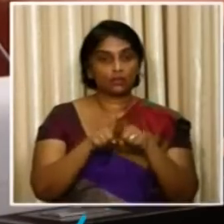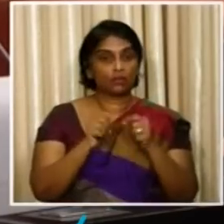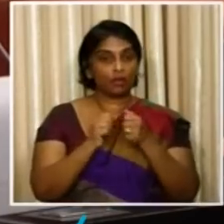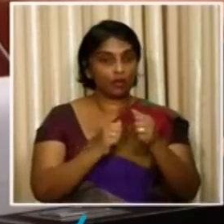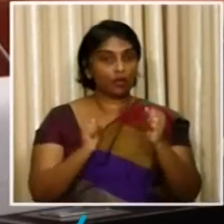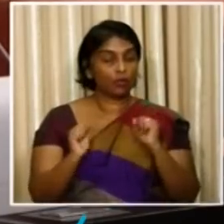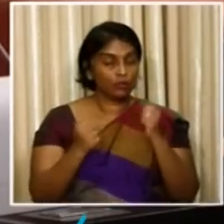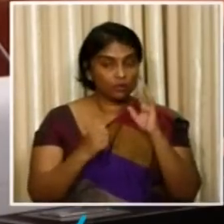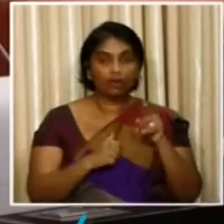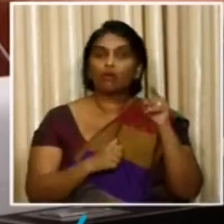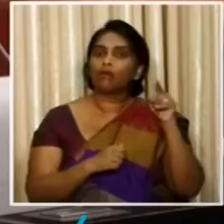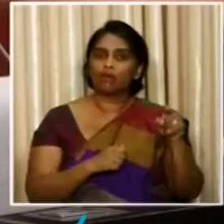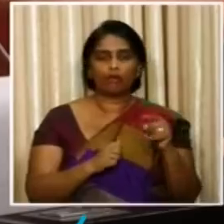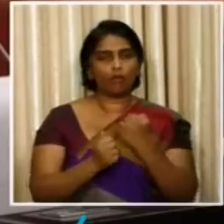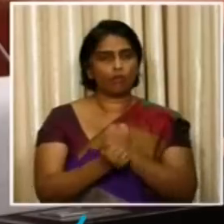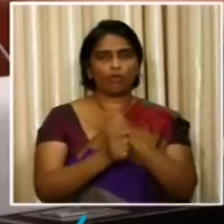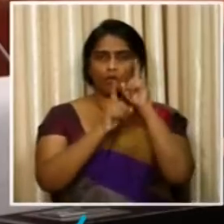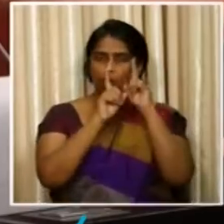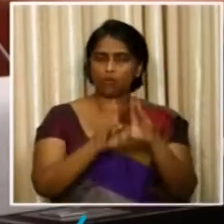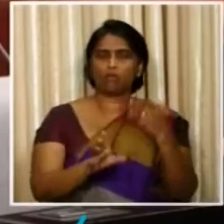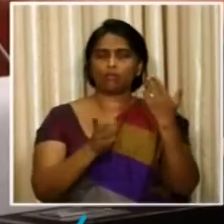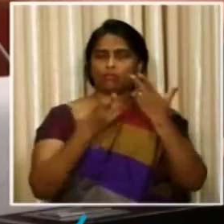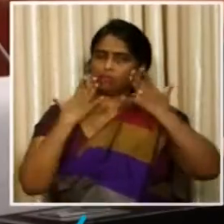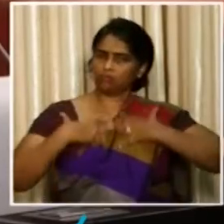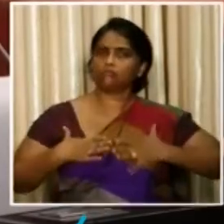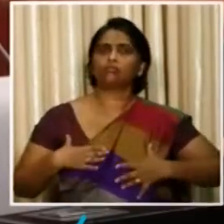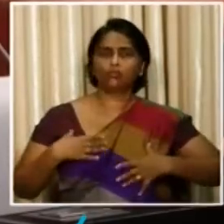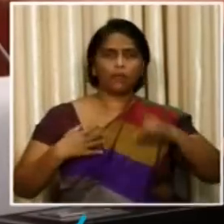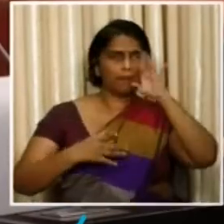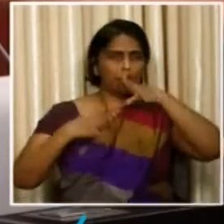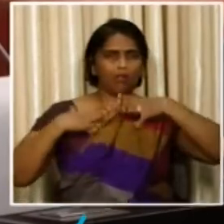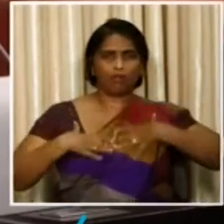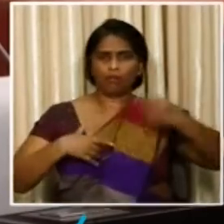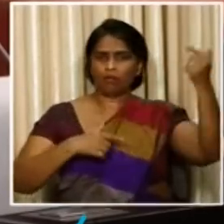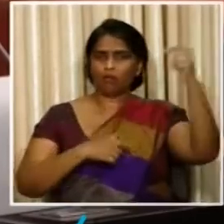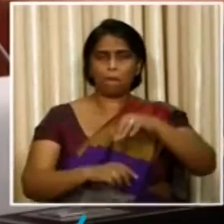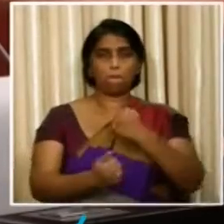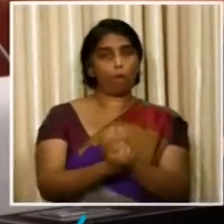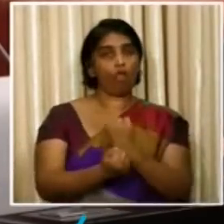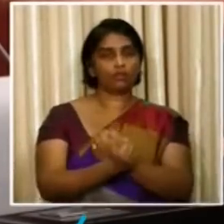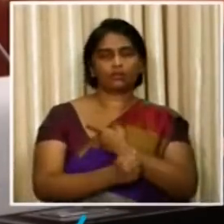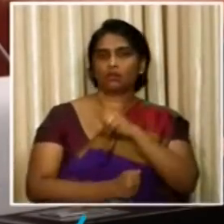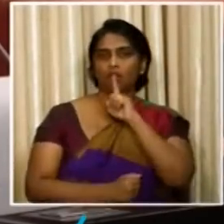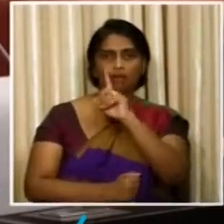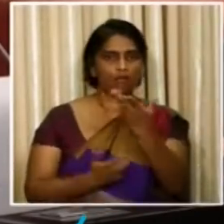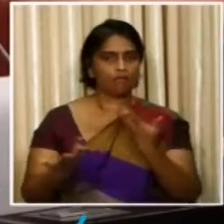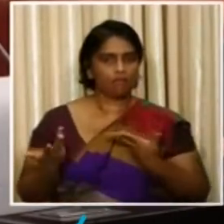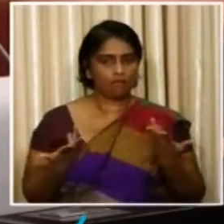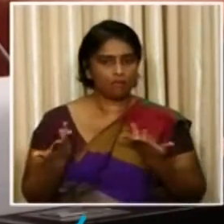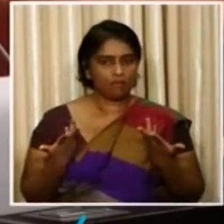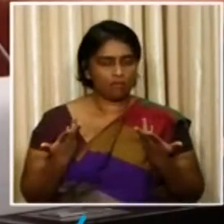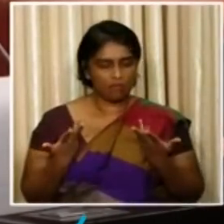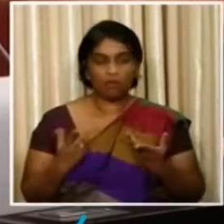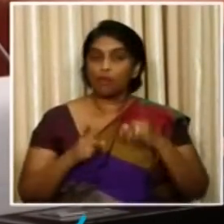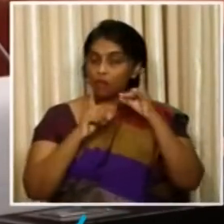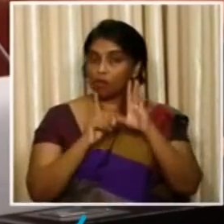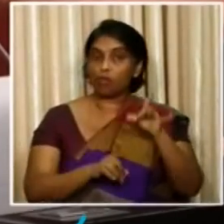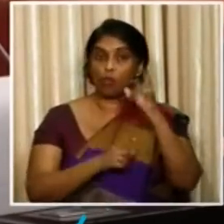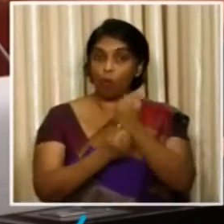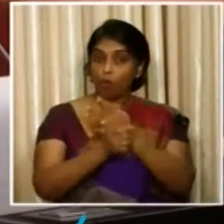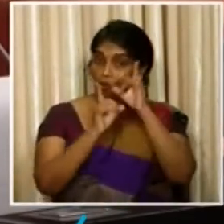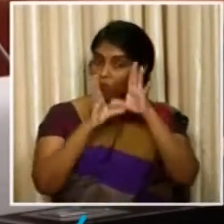கொண்டு நாடாளுமன்றில் சிறப்புரிமை பிரச்சனையை எழுப்பிய பின்னர் மருதங்கேணி காவல்துறையில் 12 அன்று வாக்குமூலம்